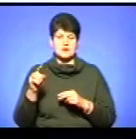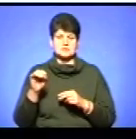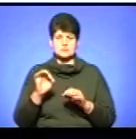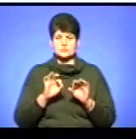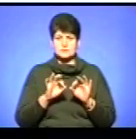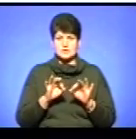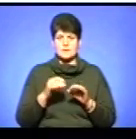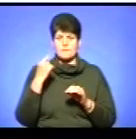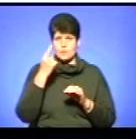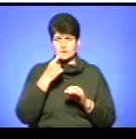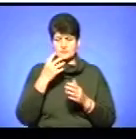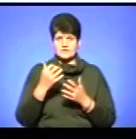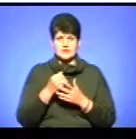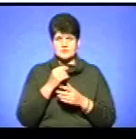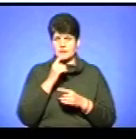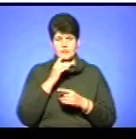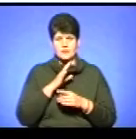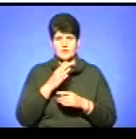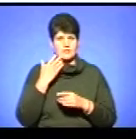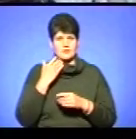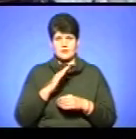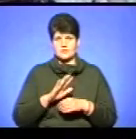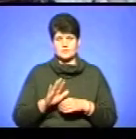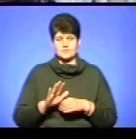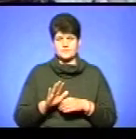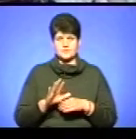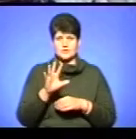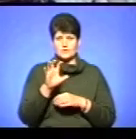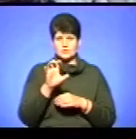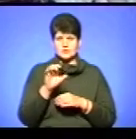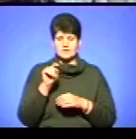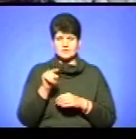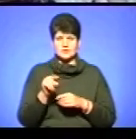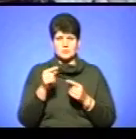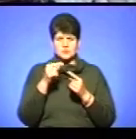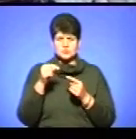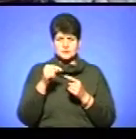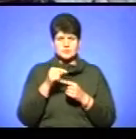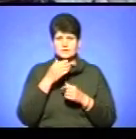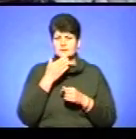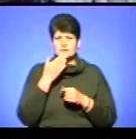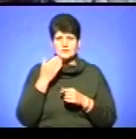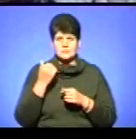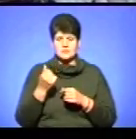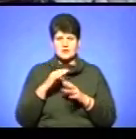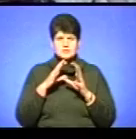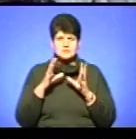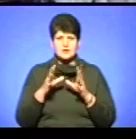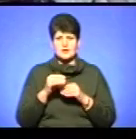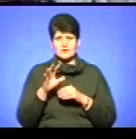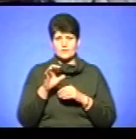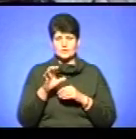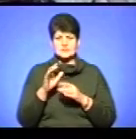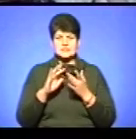Северини Парельє дався їй непросто. Фотографій там таких дуже чітких нема, такі загальні. Ну,